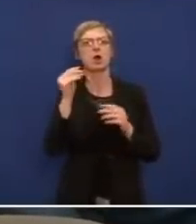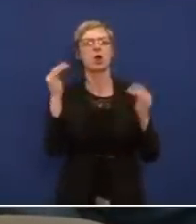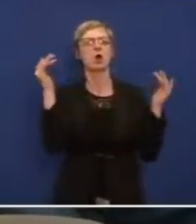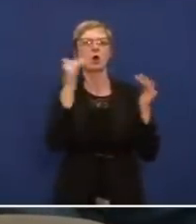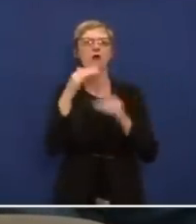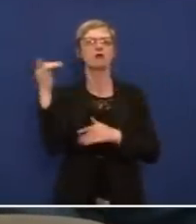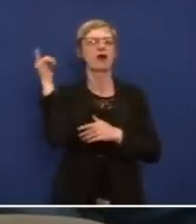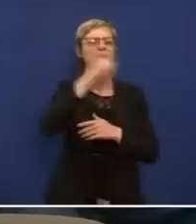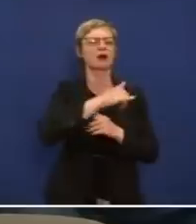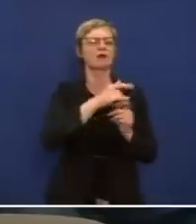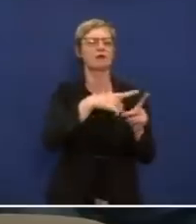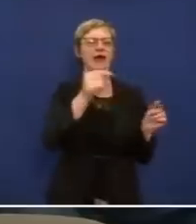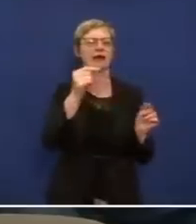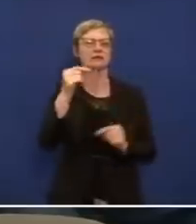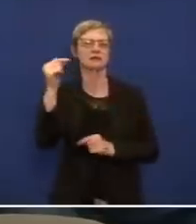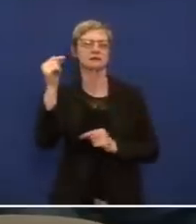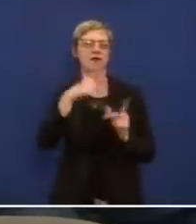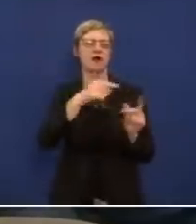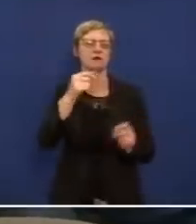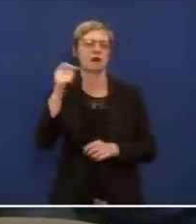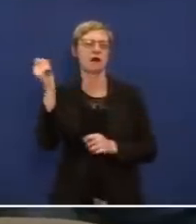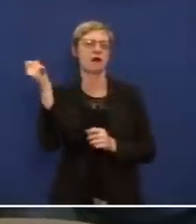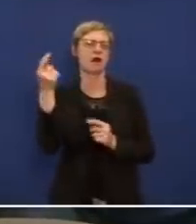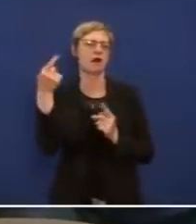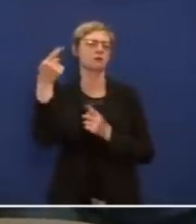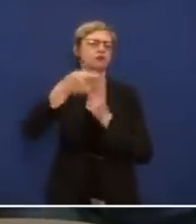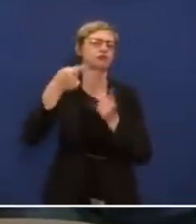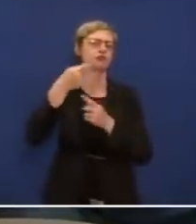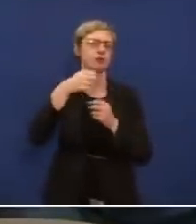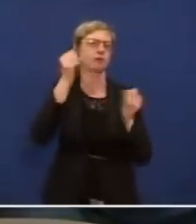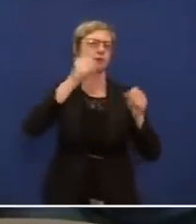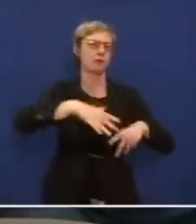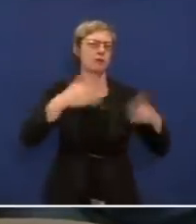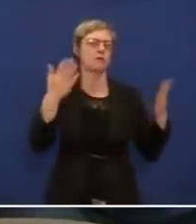Gaza beurteilen. Verurteilen Sie die auch?